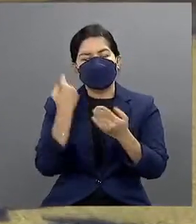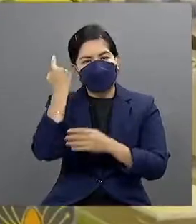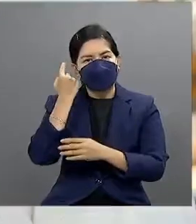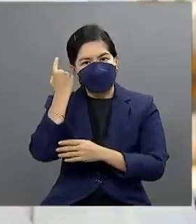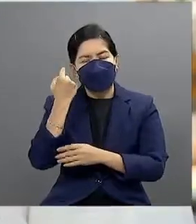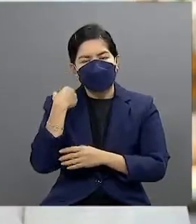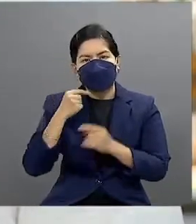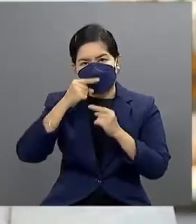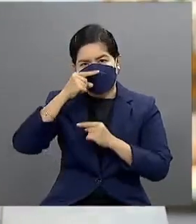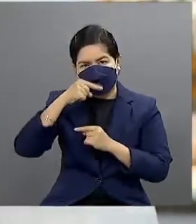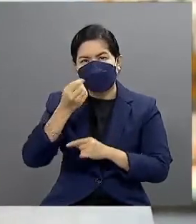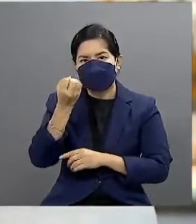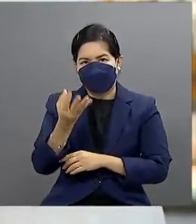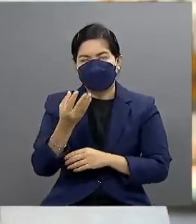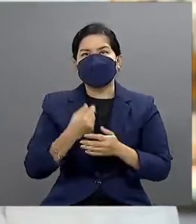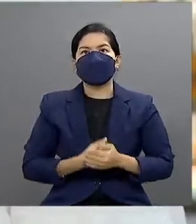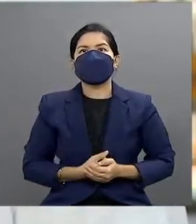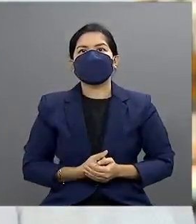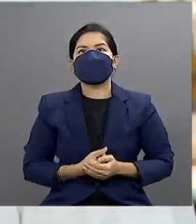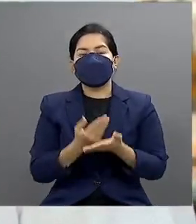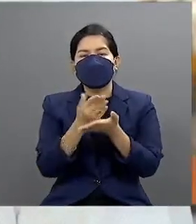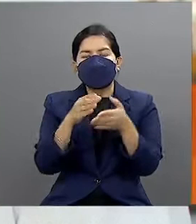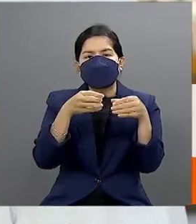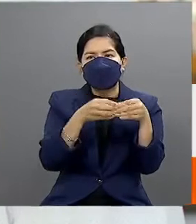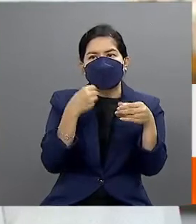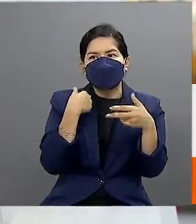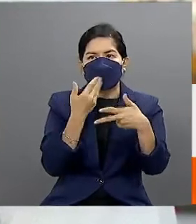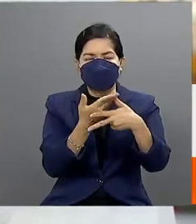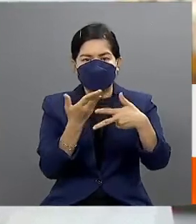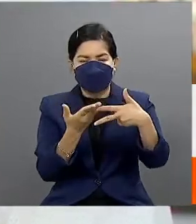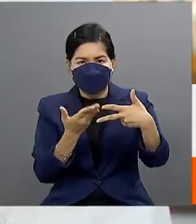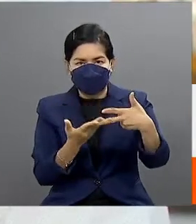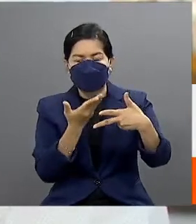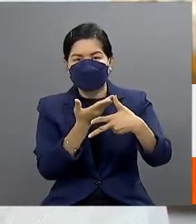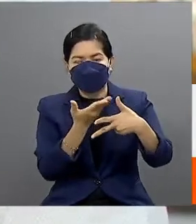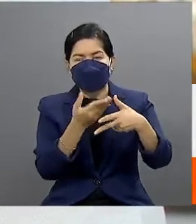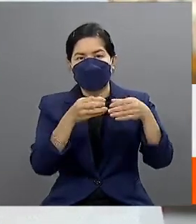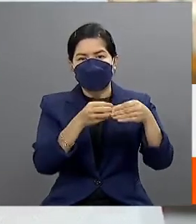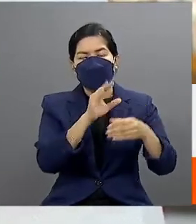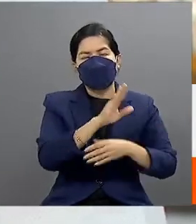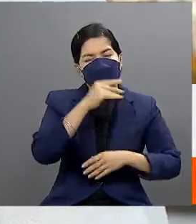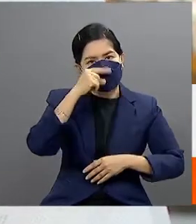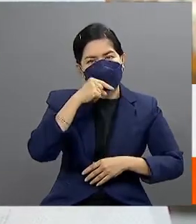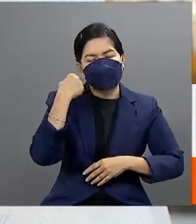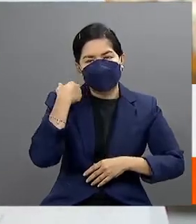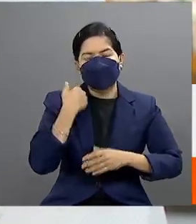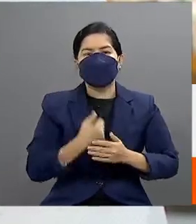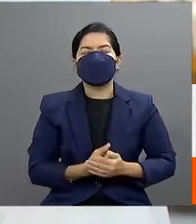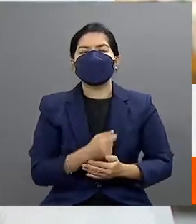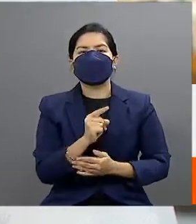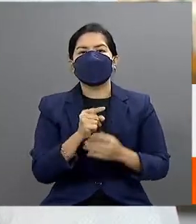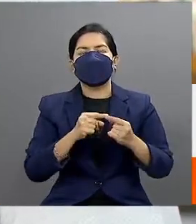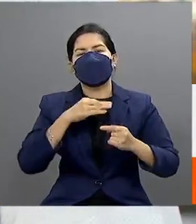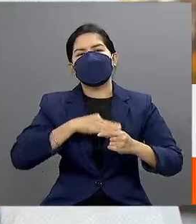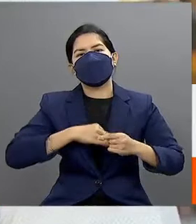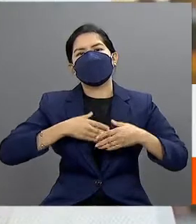ห้องพักผมแบ่งเป็น3กลุ่มนะครับกลุ่มที่ดูแลคนไทยเป็นหลักเนี่ยก็ยังยืนยันว่ามีความสุขครับหลายที่